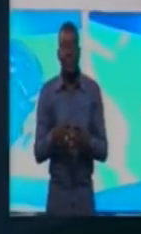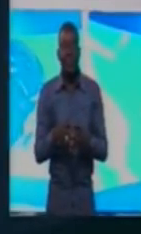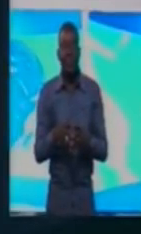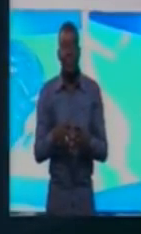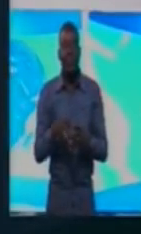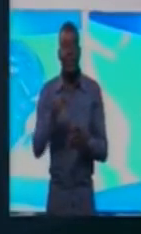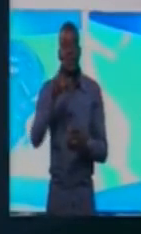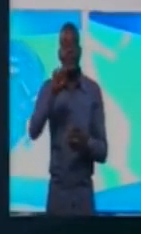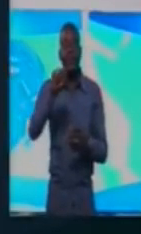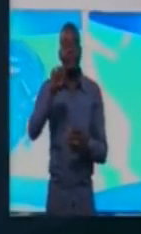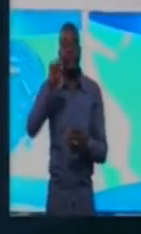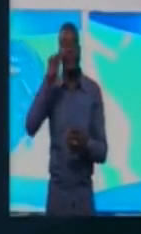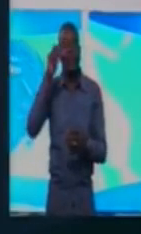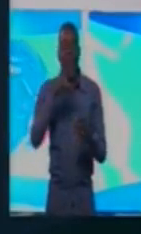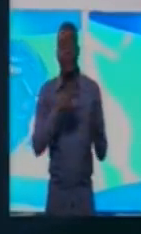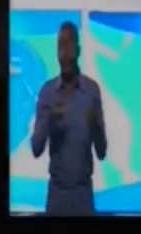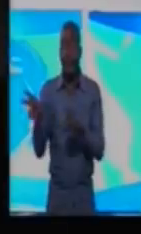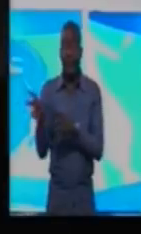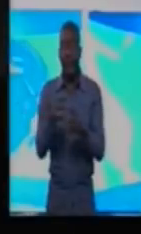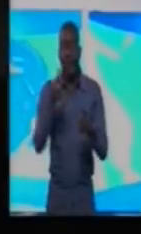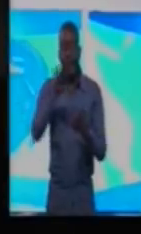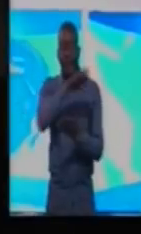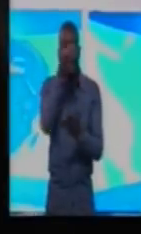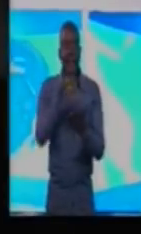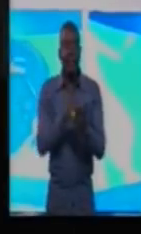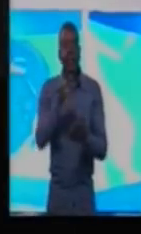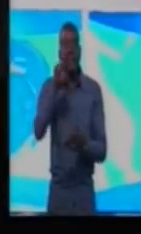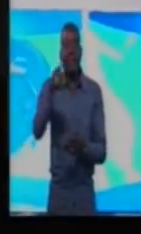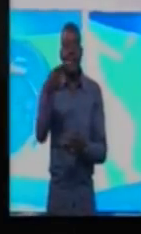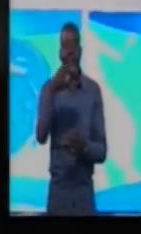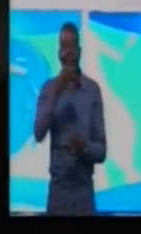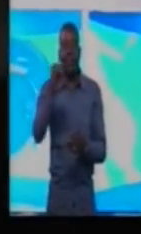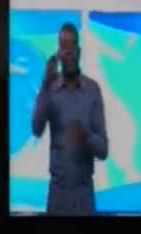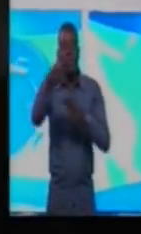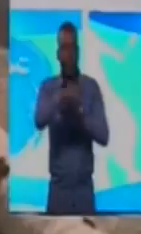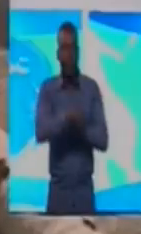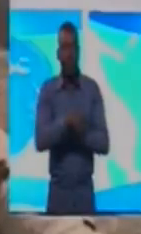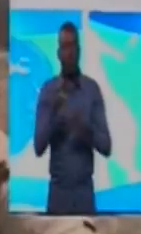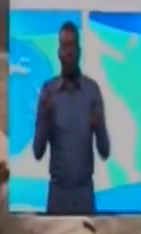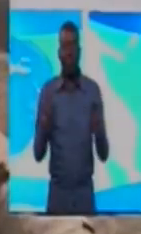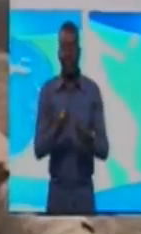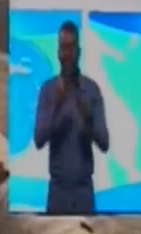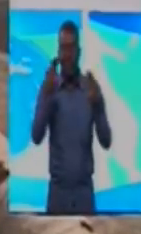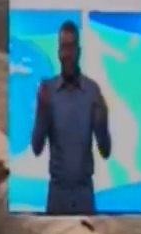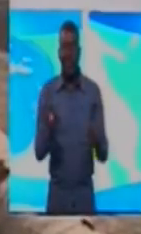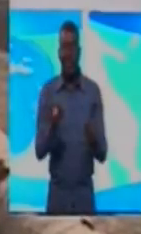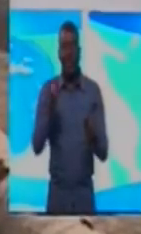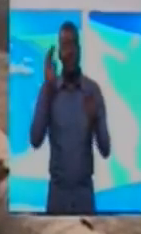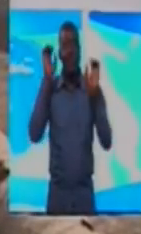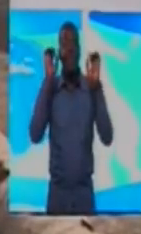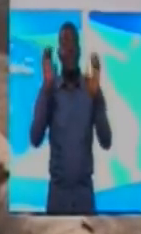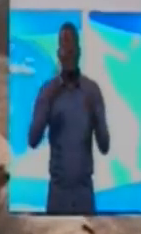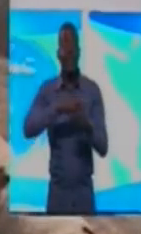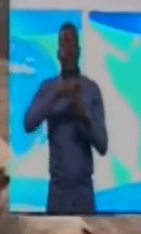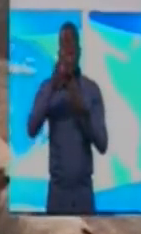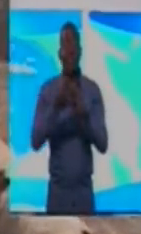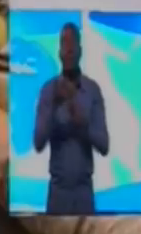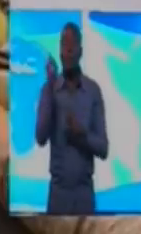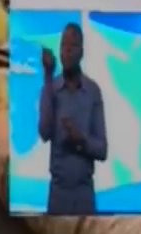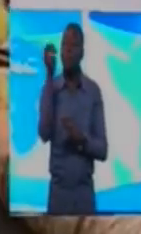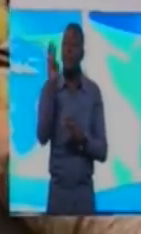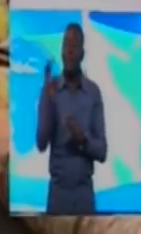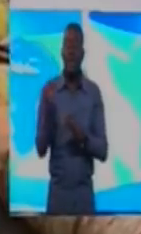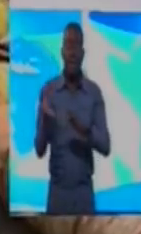Le typhon Fanfon qui s'est abattu sur le centre des Philippines le jour de Noël a laissé dans son sillage un triste bilan d'au moins 16 morts, selon